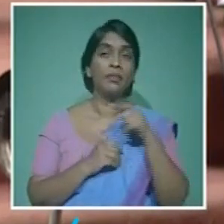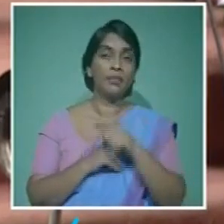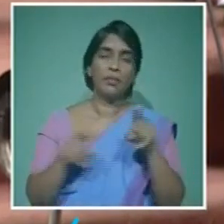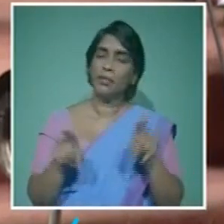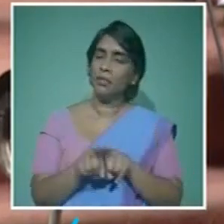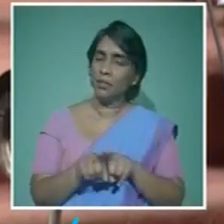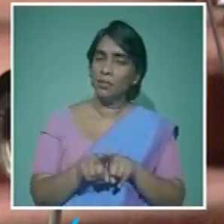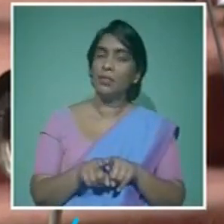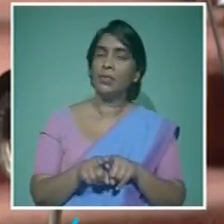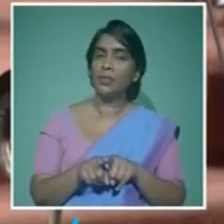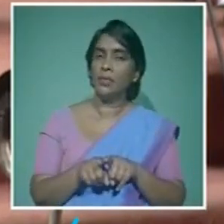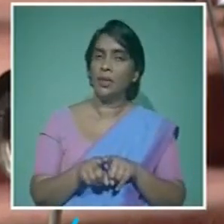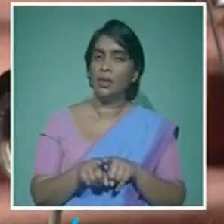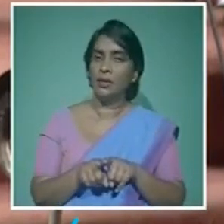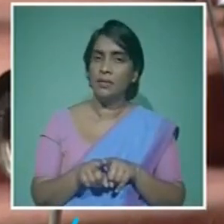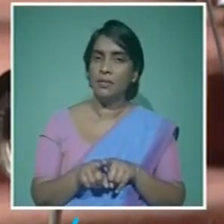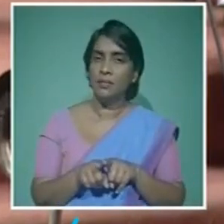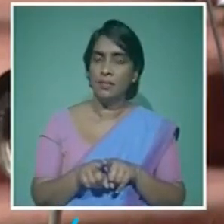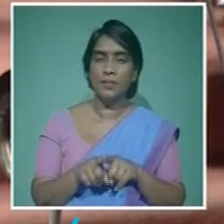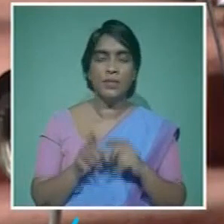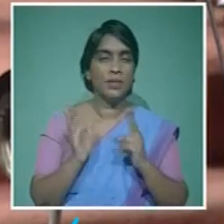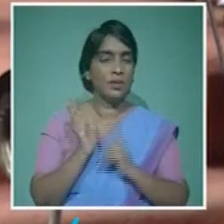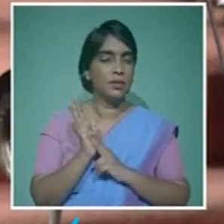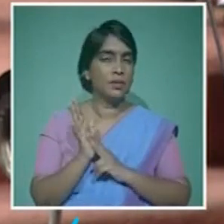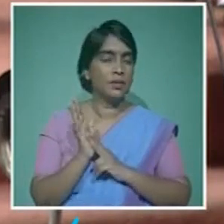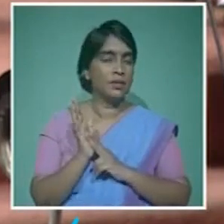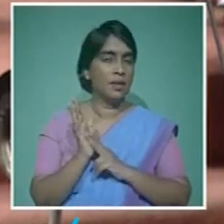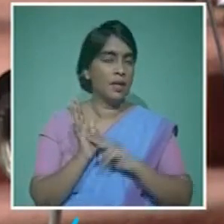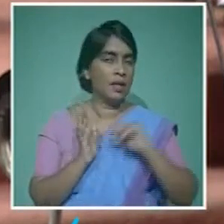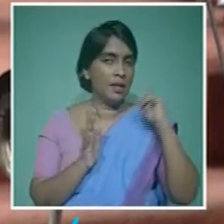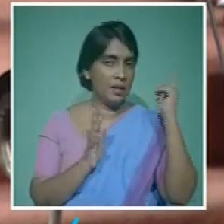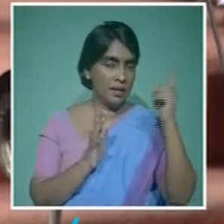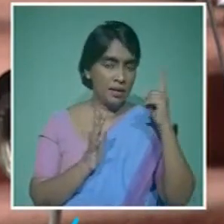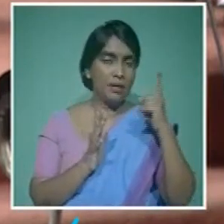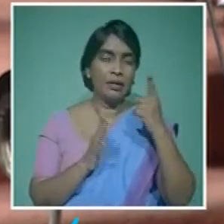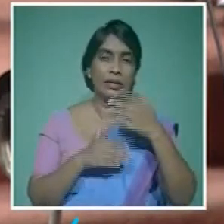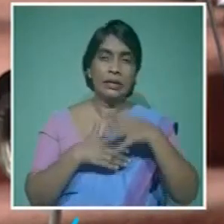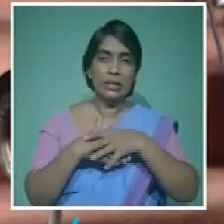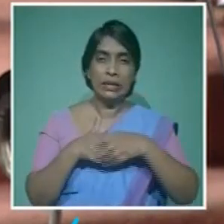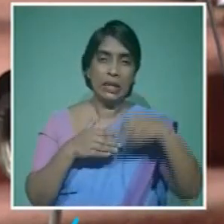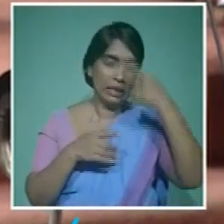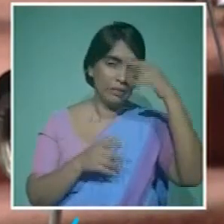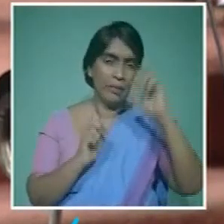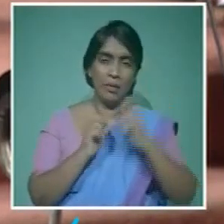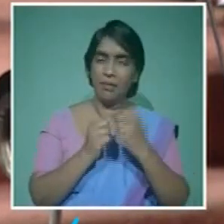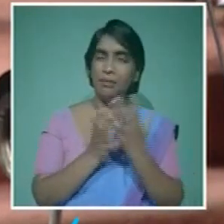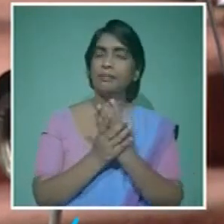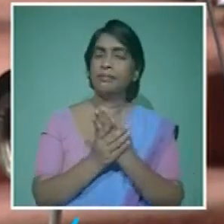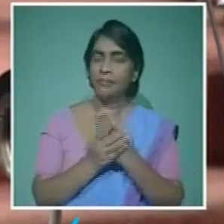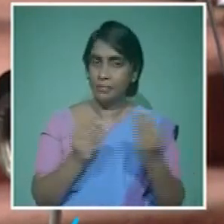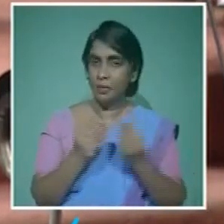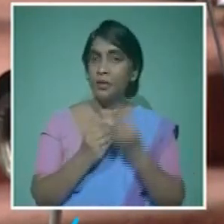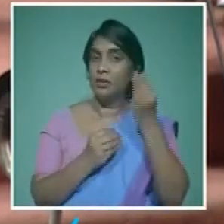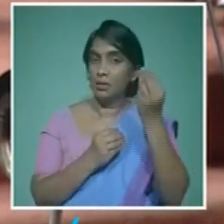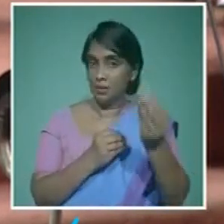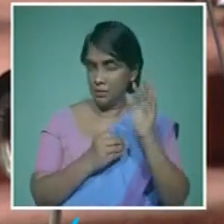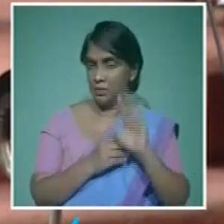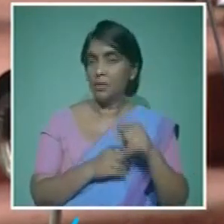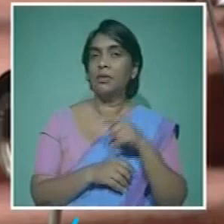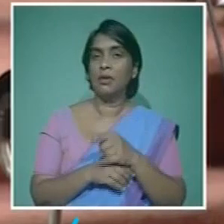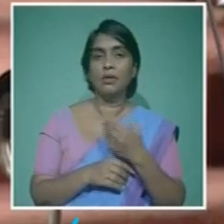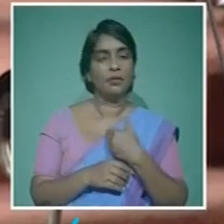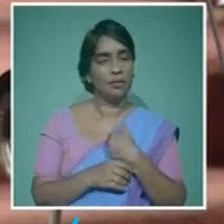இந்த தேசிய இன பிரச்சனைக்கு ஒரு நியாயமான தீர்வை காண வேண்டும். அது நான் கூறியது